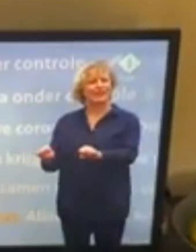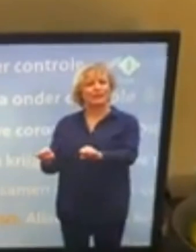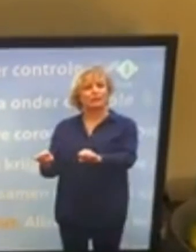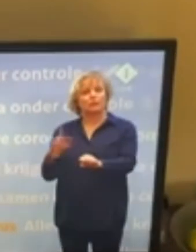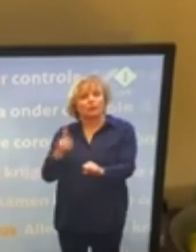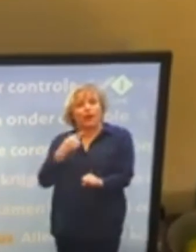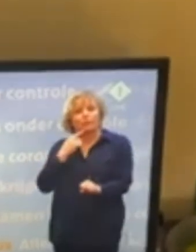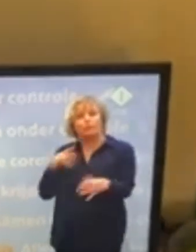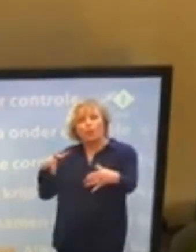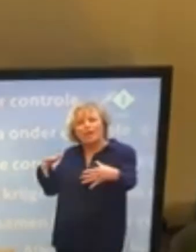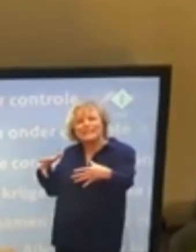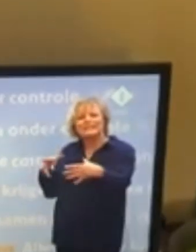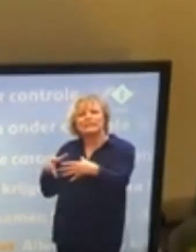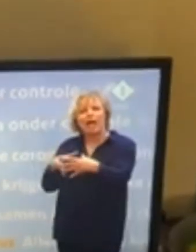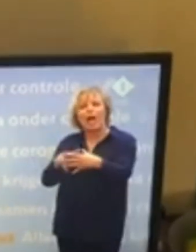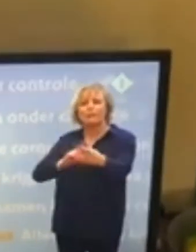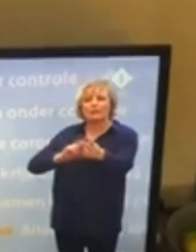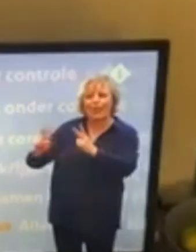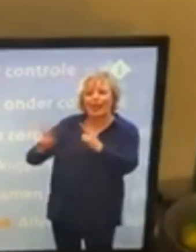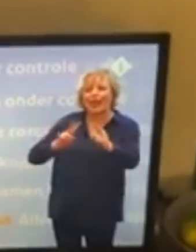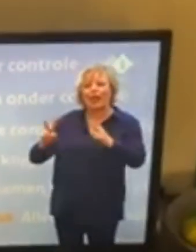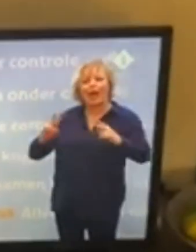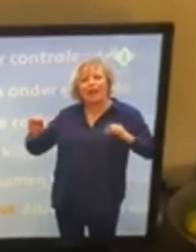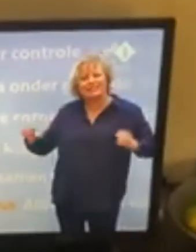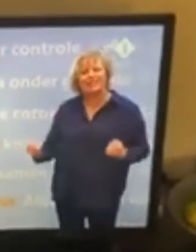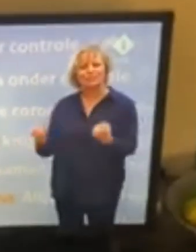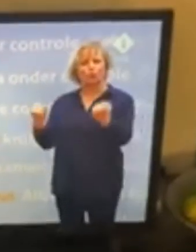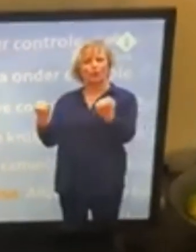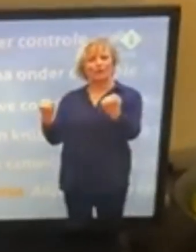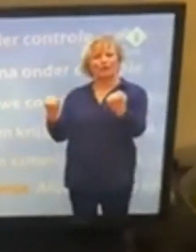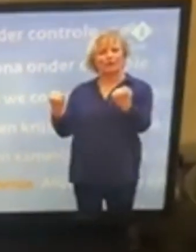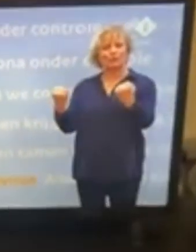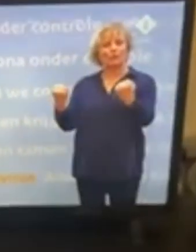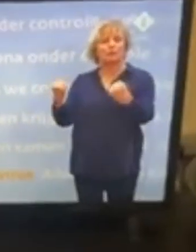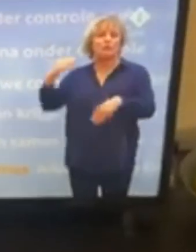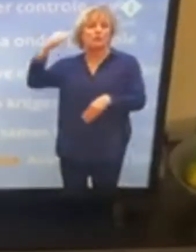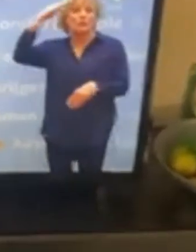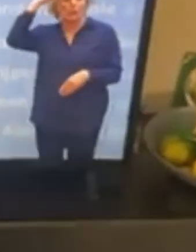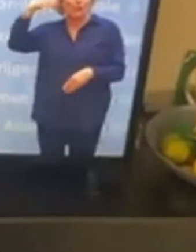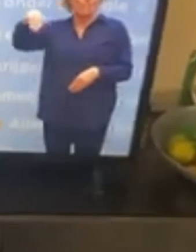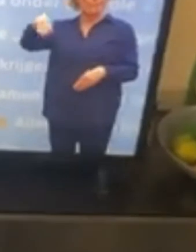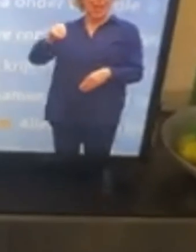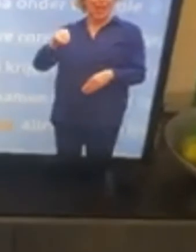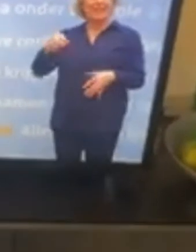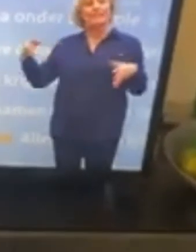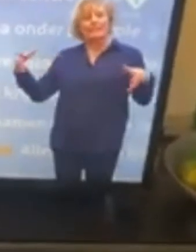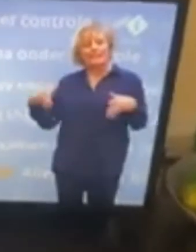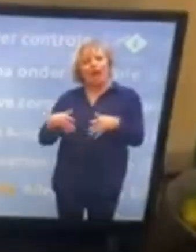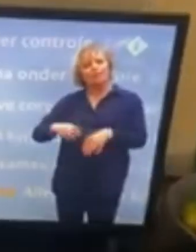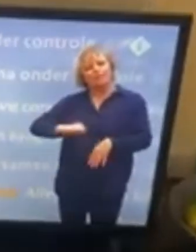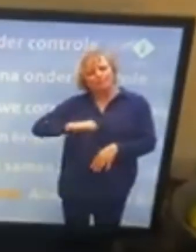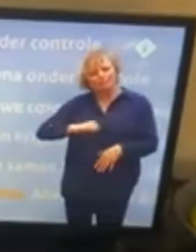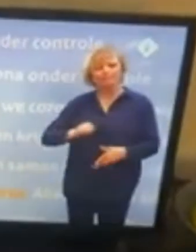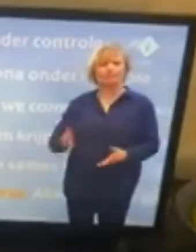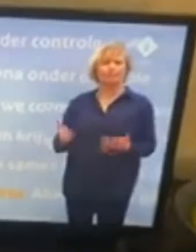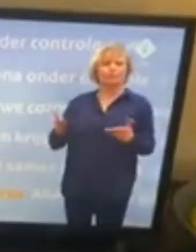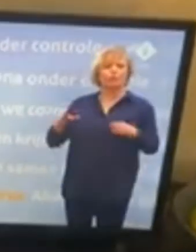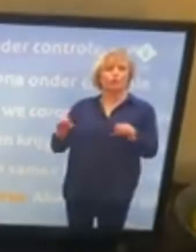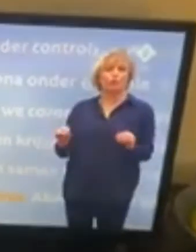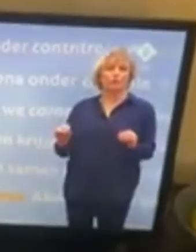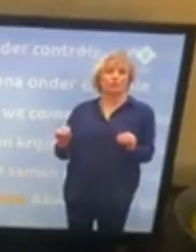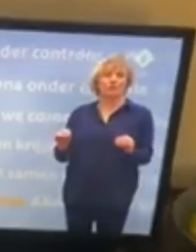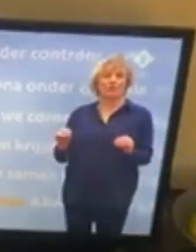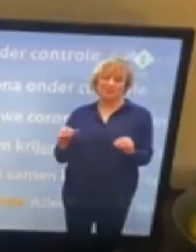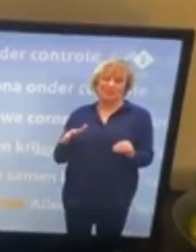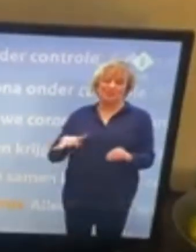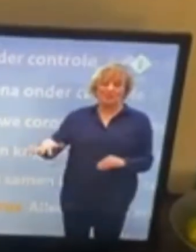met elkaar stimuleert, ook met de sterke arm der wet, om met z'n allen dit te doen. Omdat we te maken hebben met